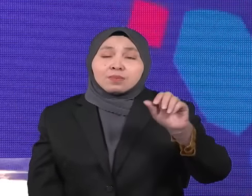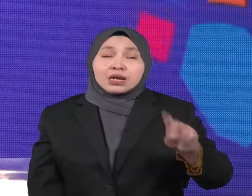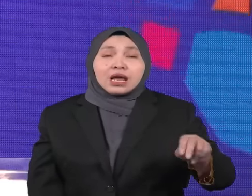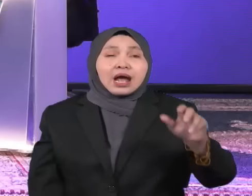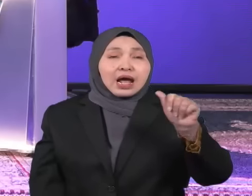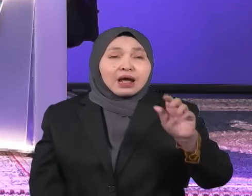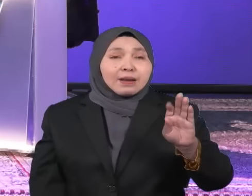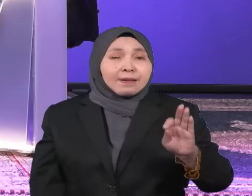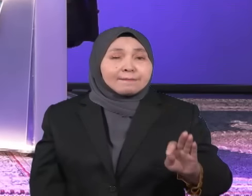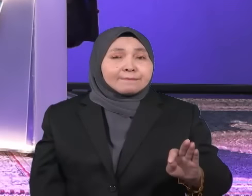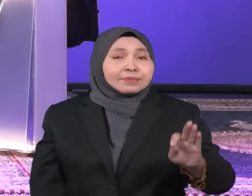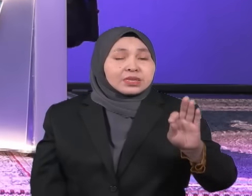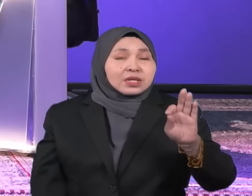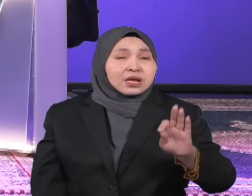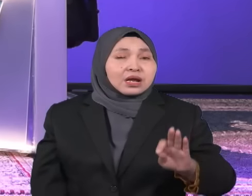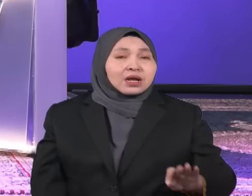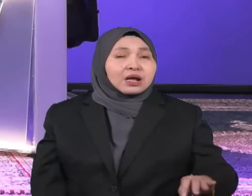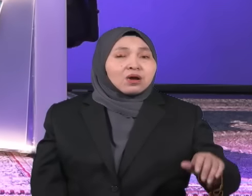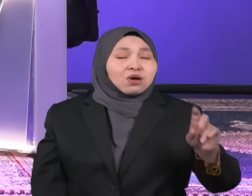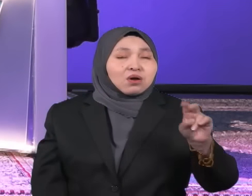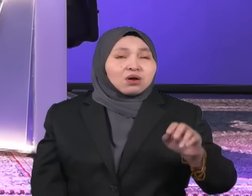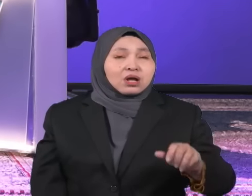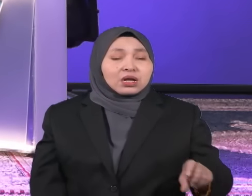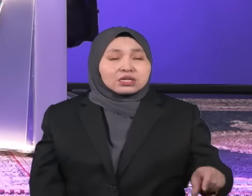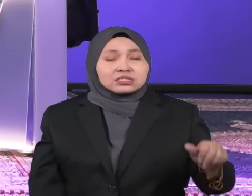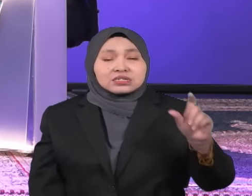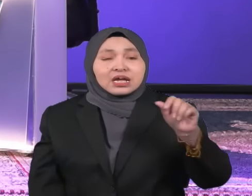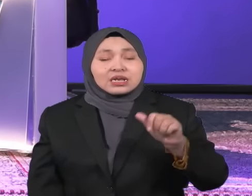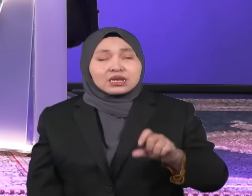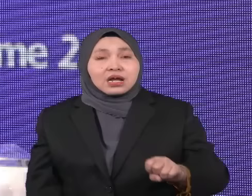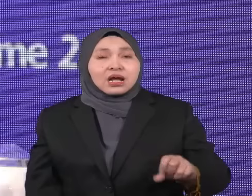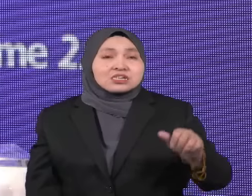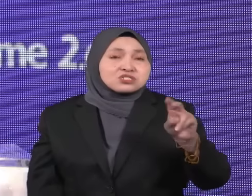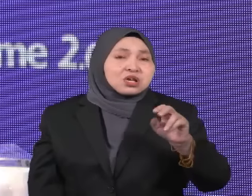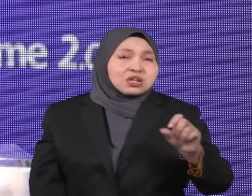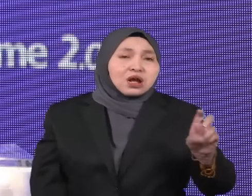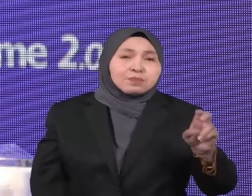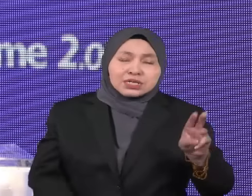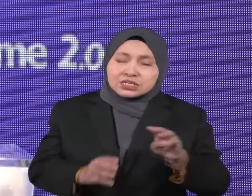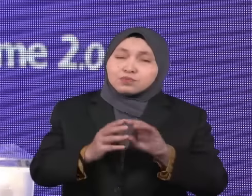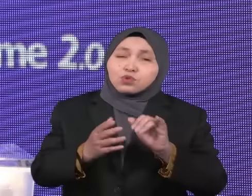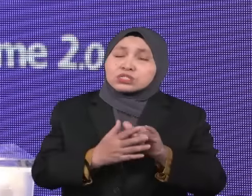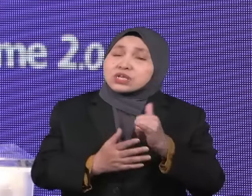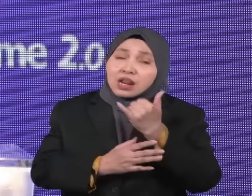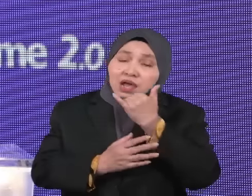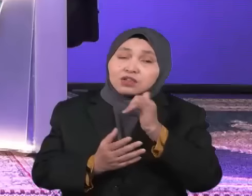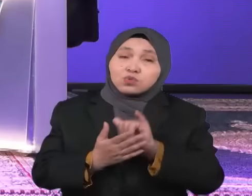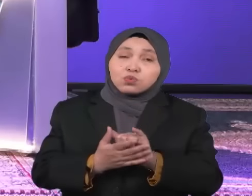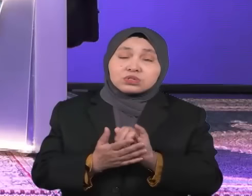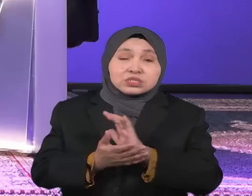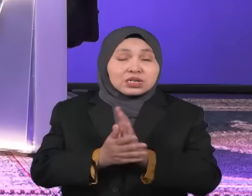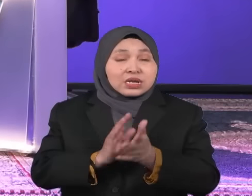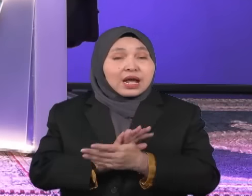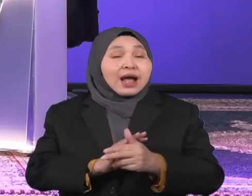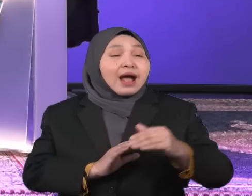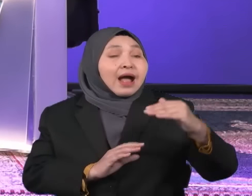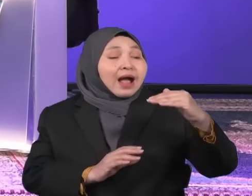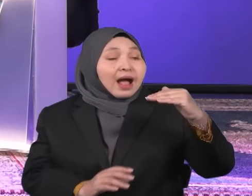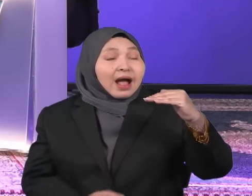atina pidunya hasanah. Bunyi hasanah kan, begitulah lebih kurang. Salah tu. Satu. Yang kedua ha, ha